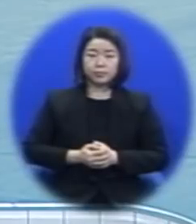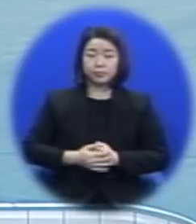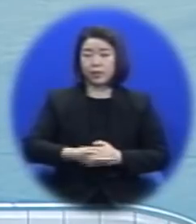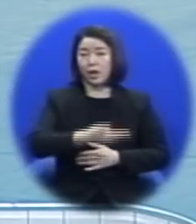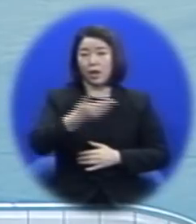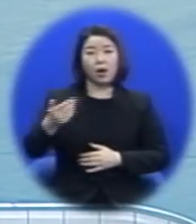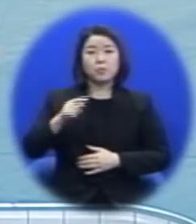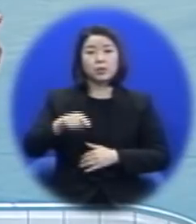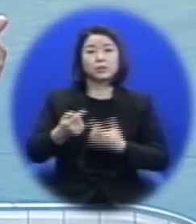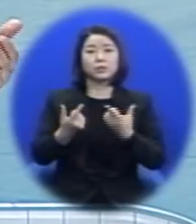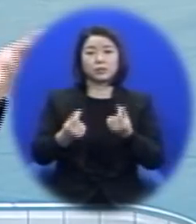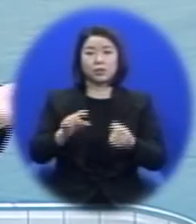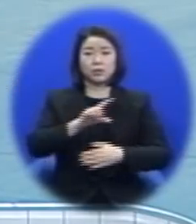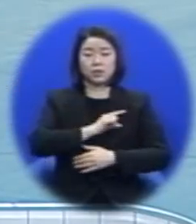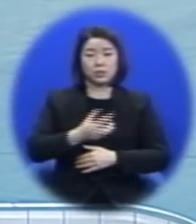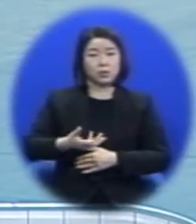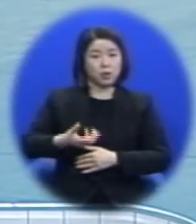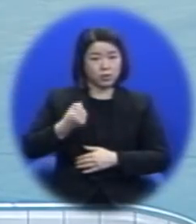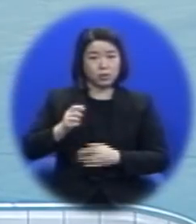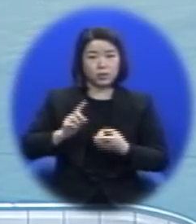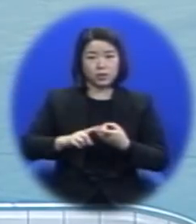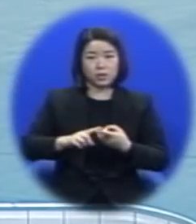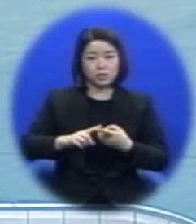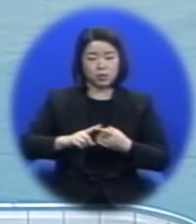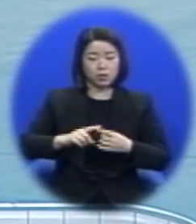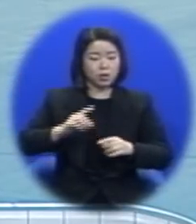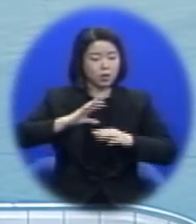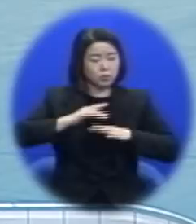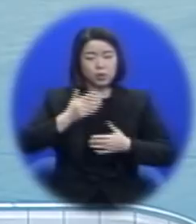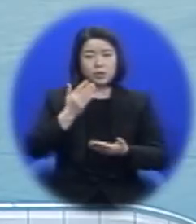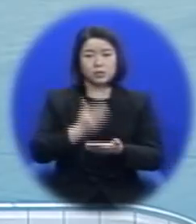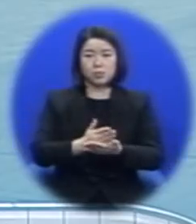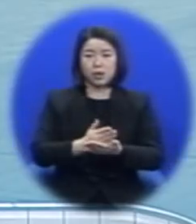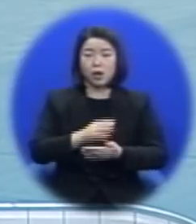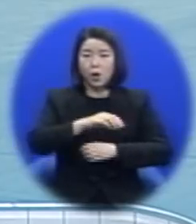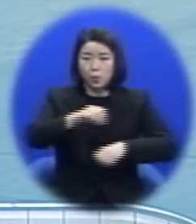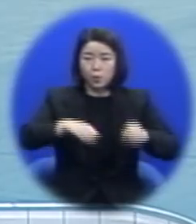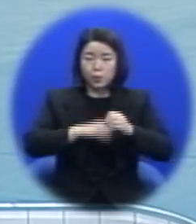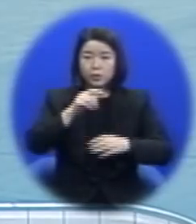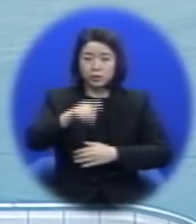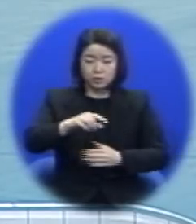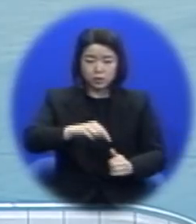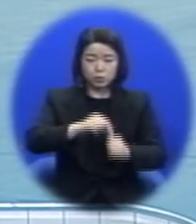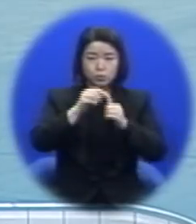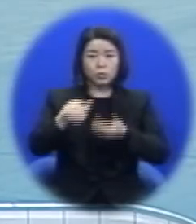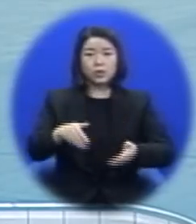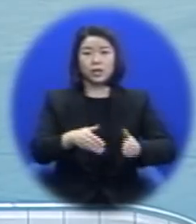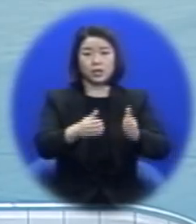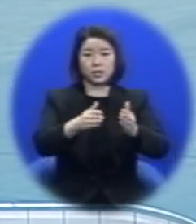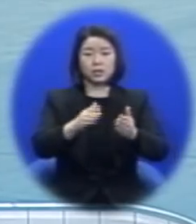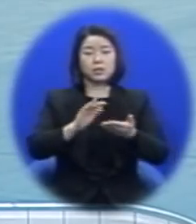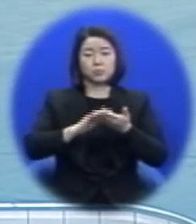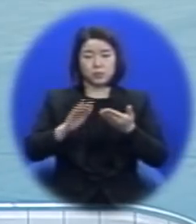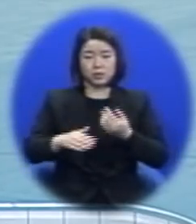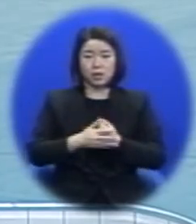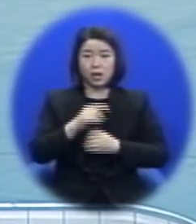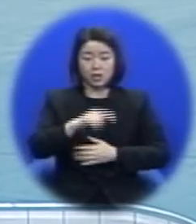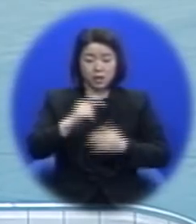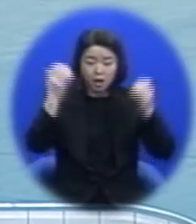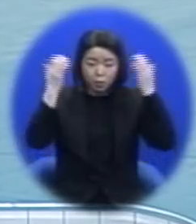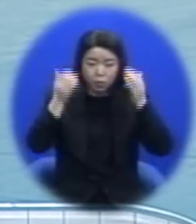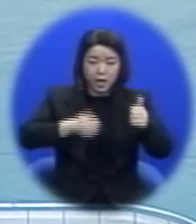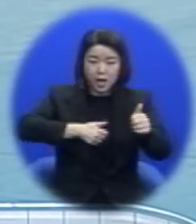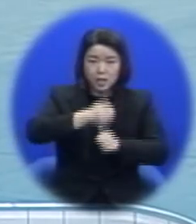여러분, 그런 이름을 얻는 것을 두려워하지 마십시오. 오히려 그것이 구원의 길입니다. 그게 고난을